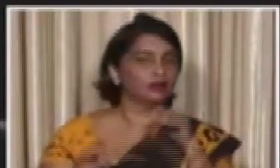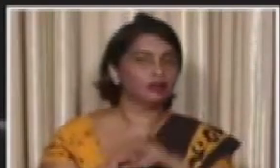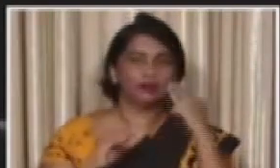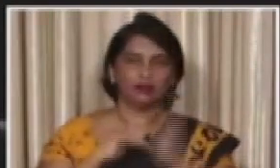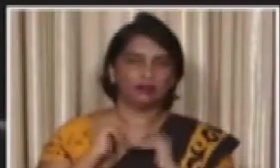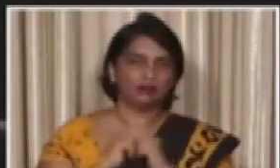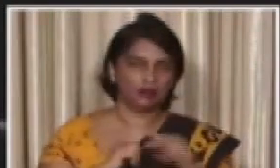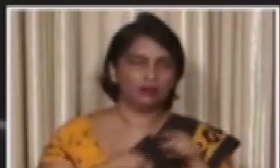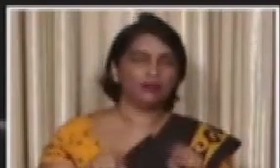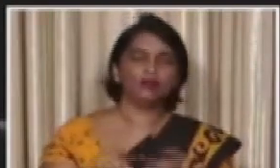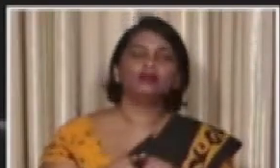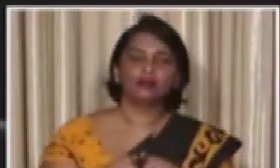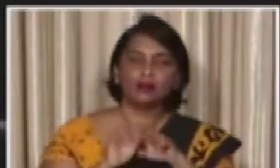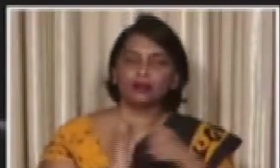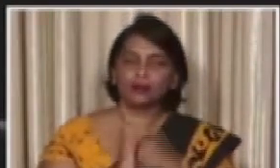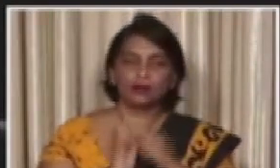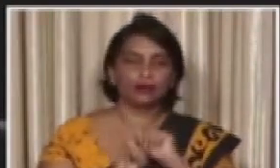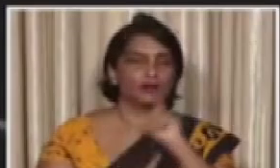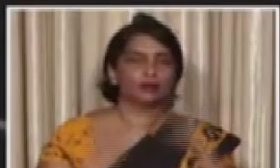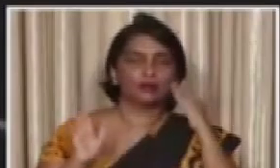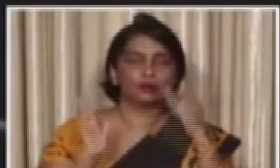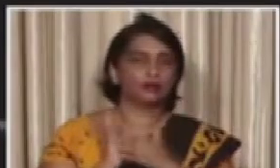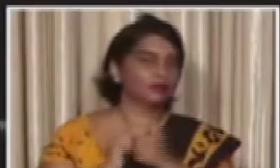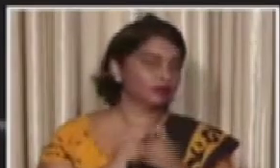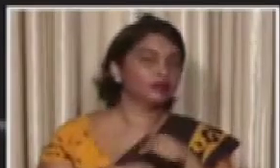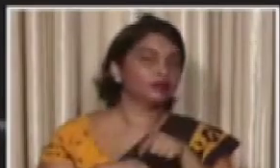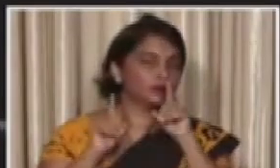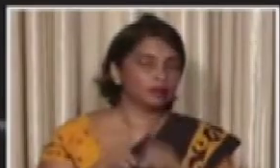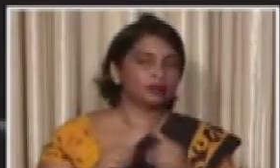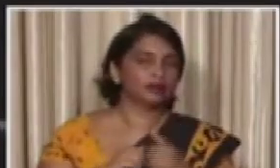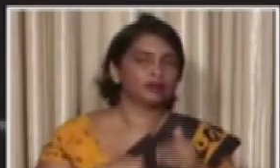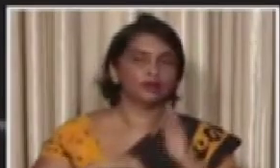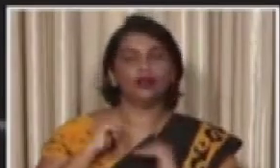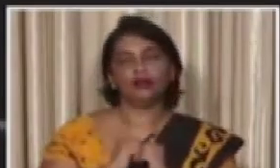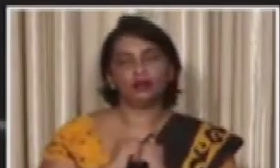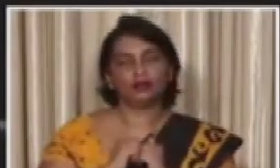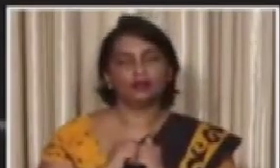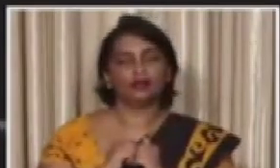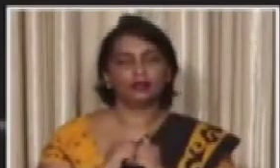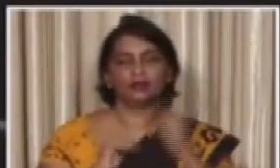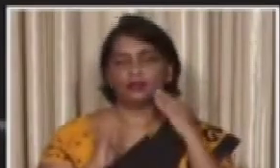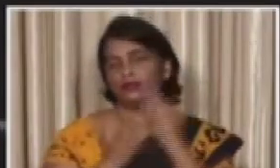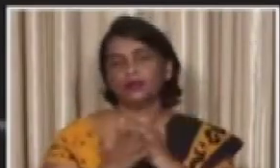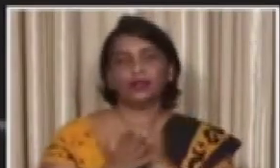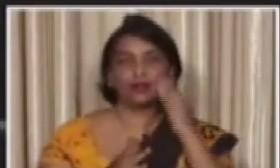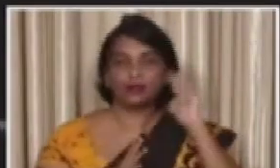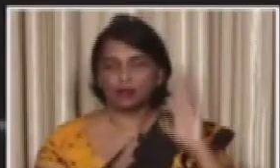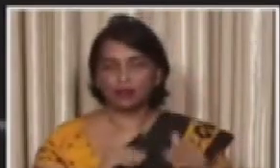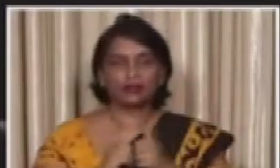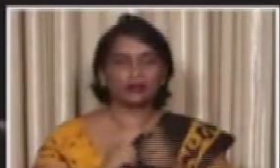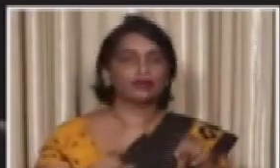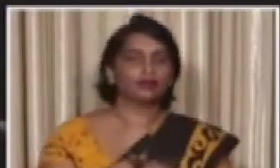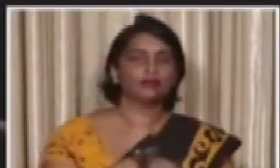යෝජනාව මම මේ වලිය මේ ගරු සභාවට ඉදිරිපත් කළා. එසේම මෙම ගරු සභාවේ ඉතා සුළු පිරිසක් වූ කාන්තා